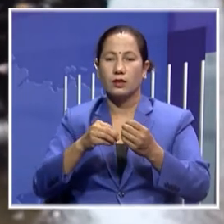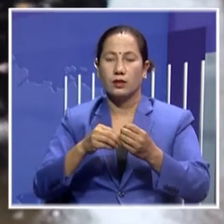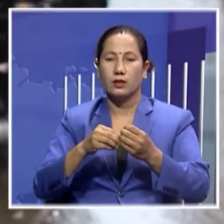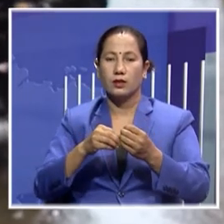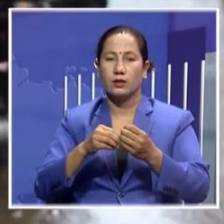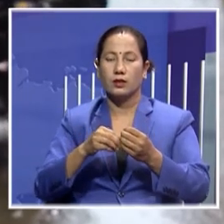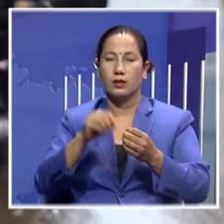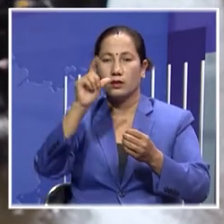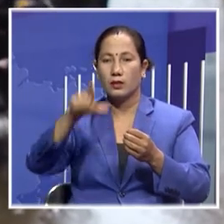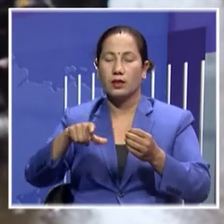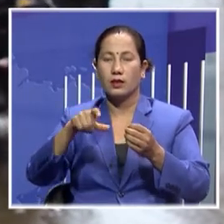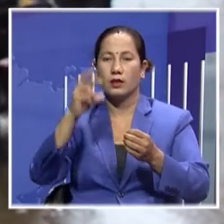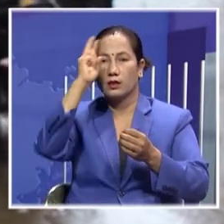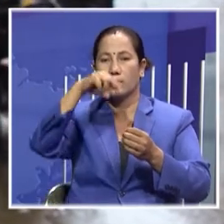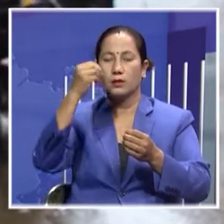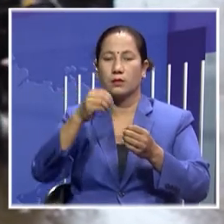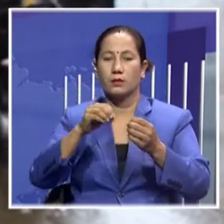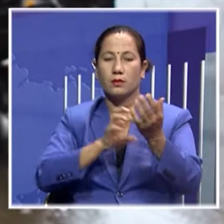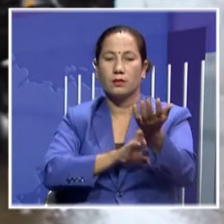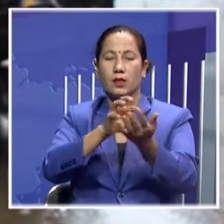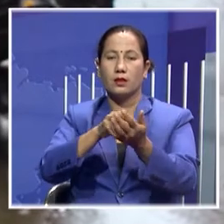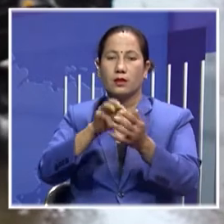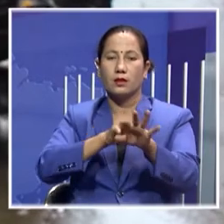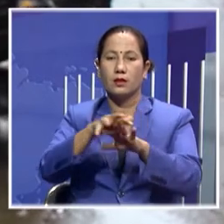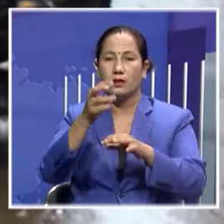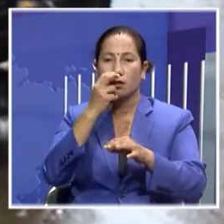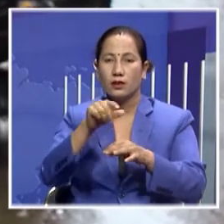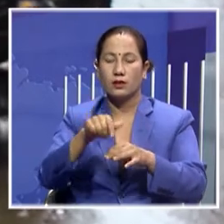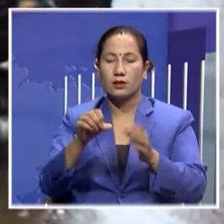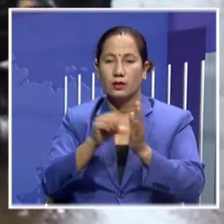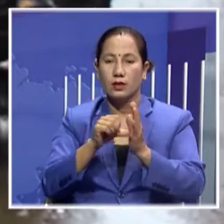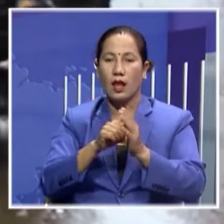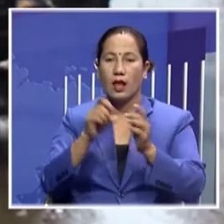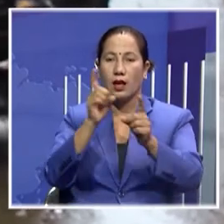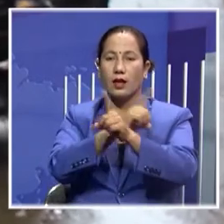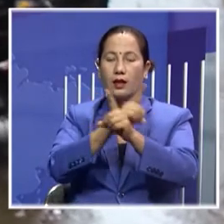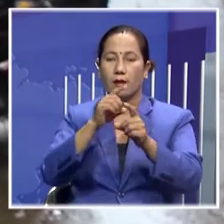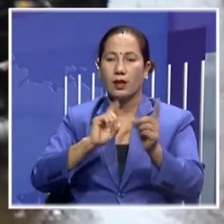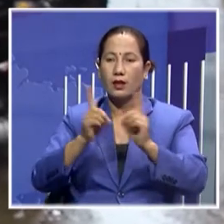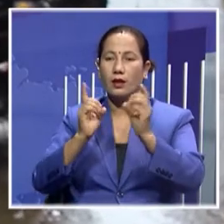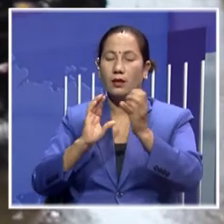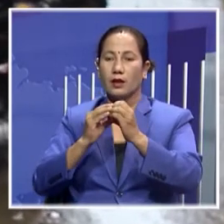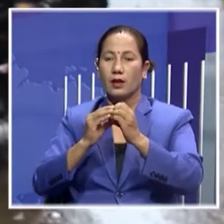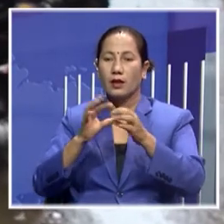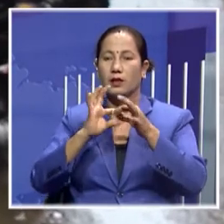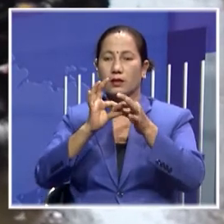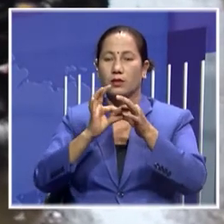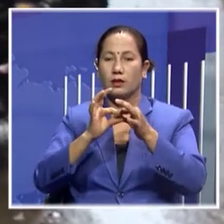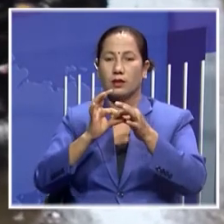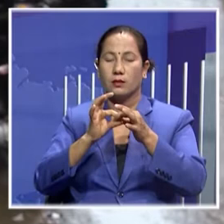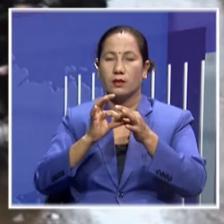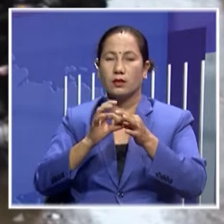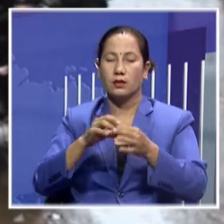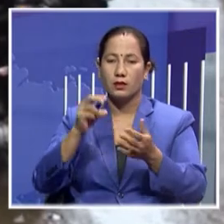बोर्ड राख्ने धेरै देखिएको छ र त्यसको लागि जिल्ला ट्राफिक र नगरपालिकाको समन्वयमा निश्चित